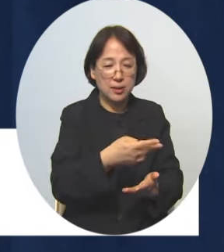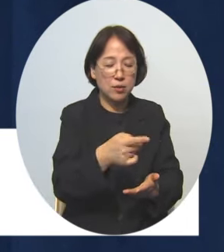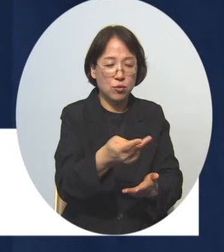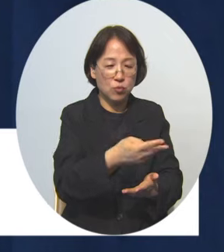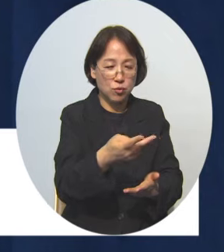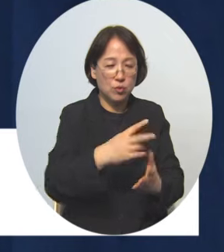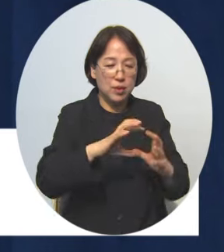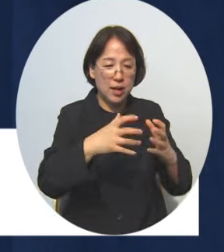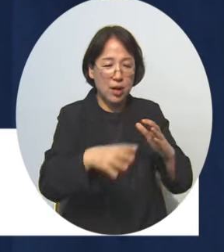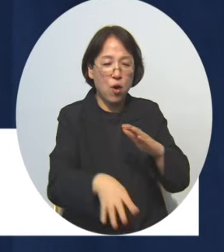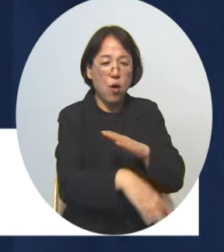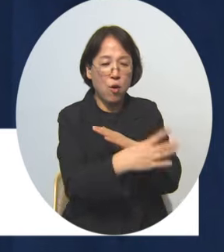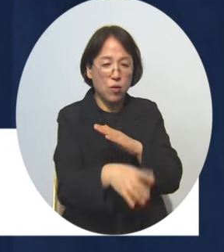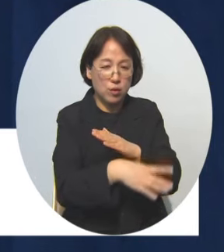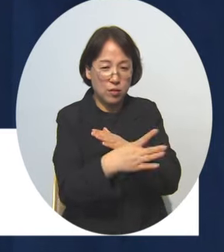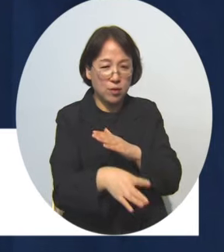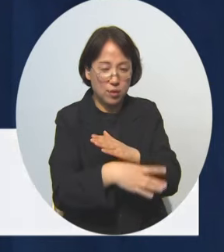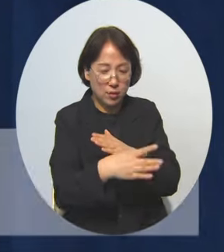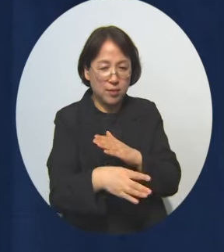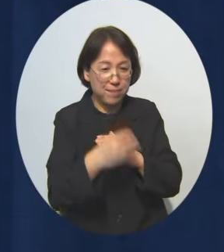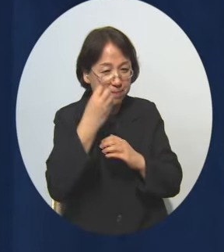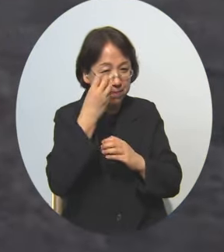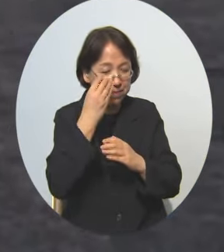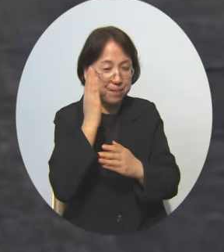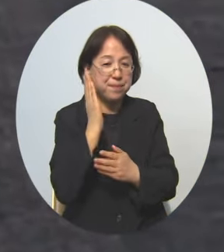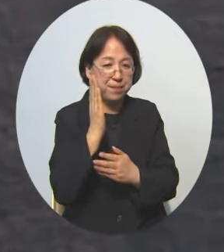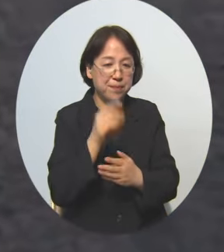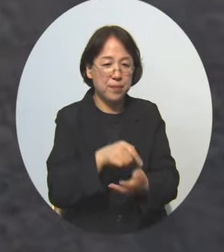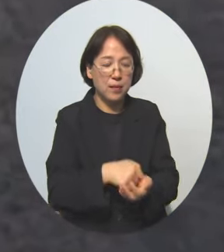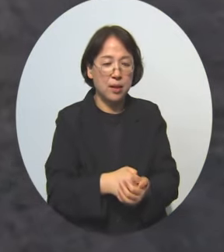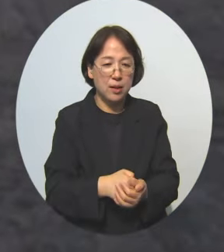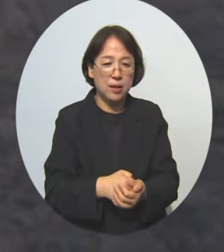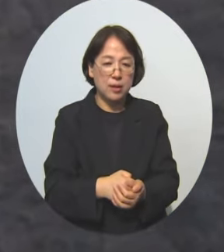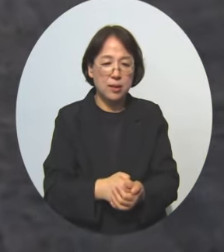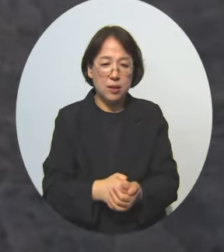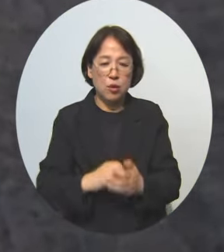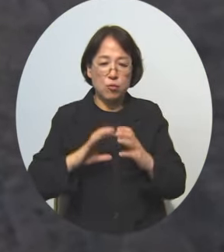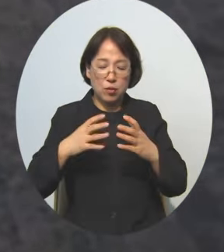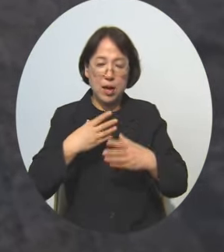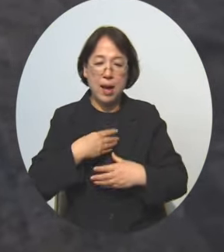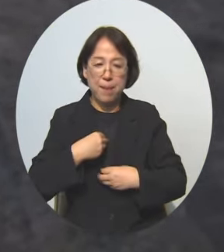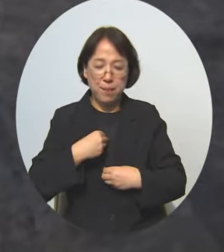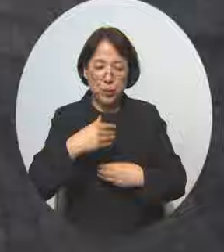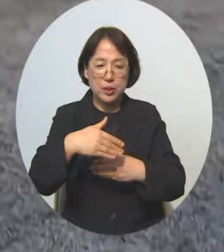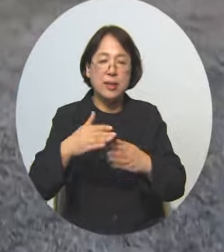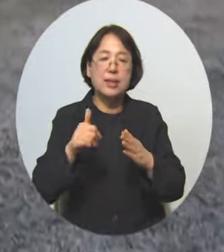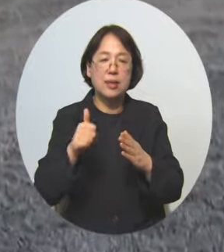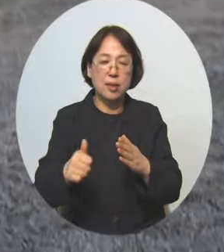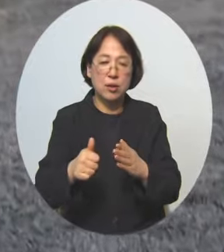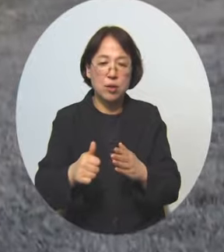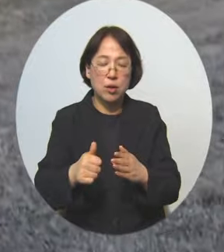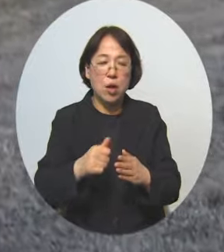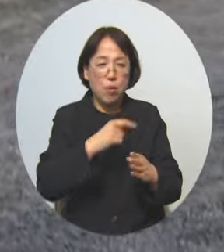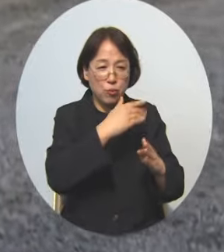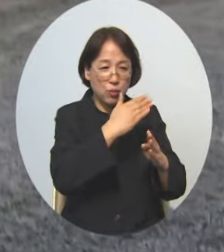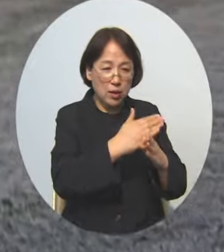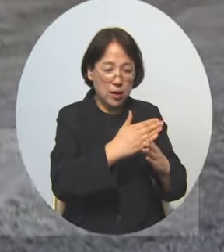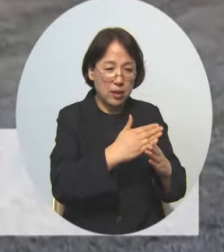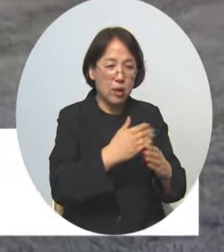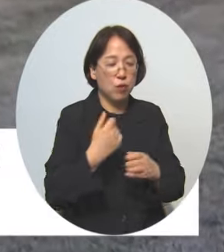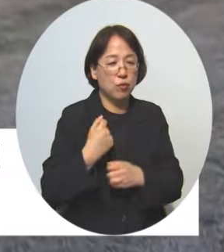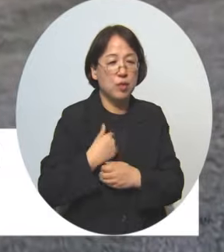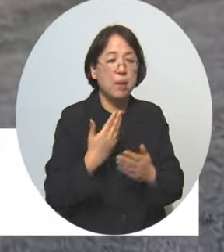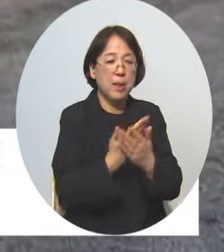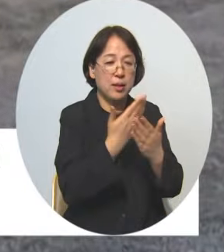당사자들의 궤변이요 어불성설이다. 장호진 국가안보실장은 북한의 군사력 증강에 직간접적으로 도움을